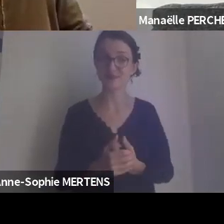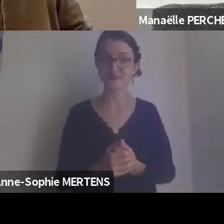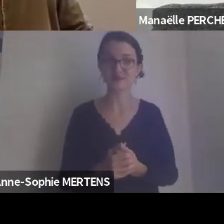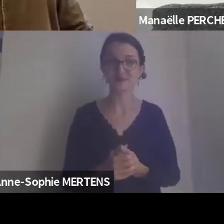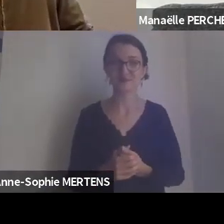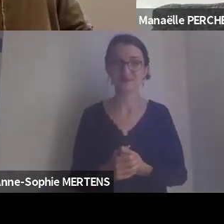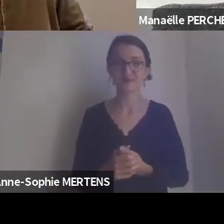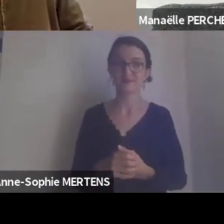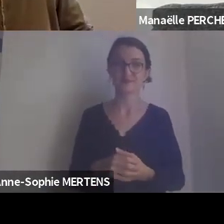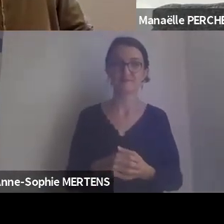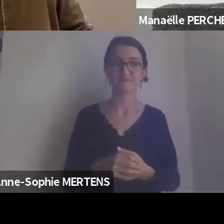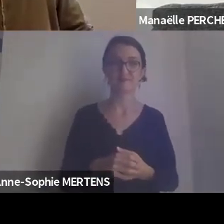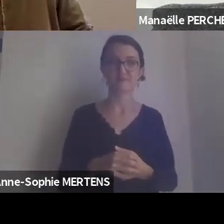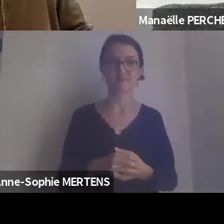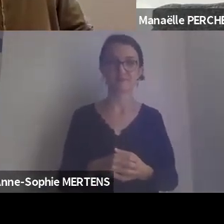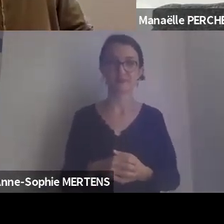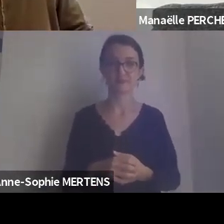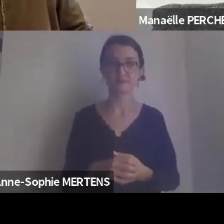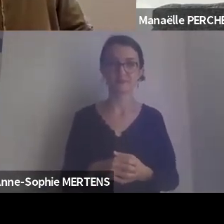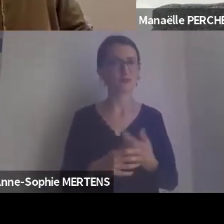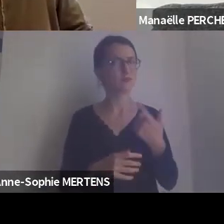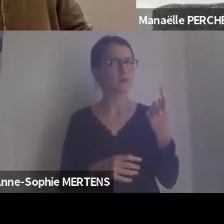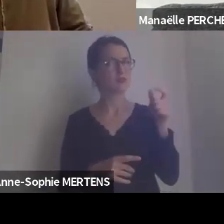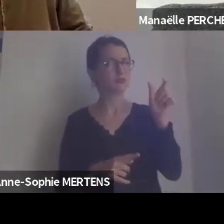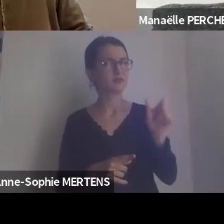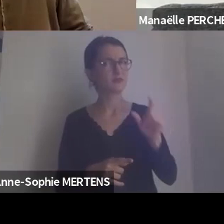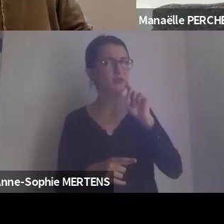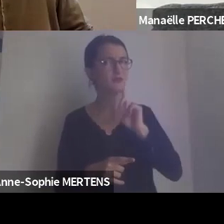posée par une académicienne aussi.